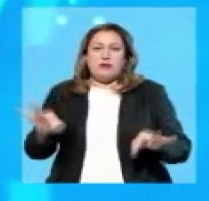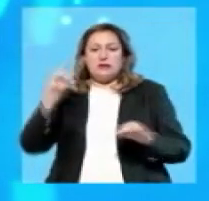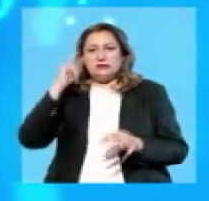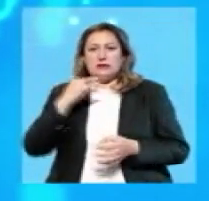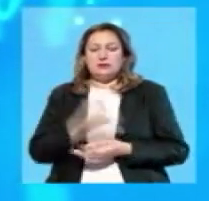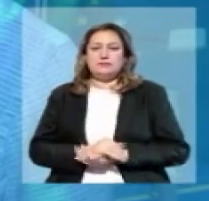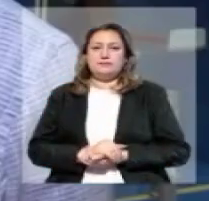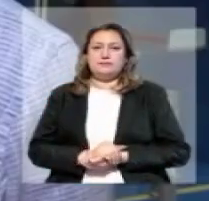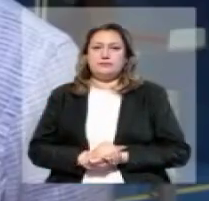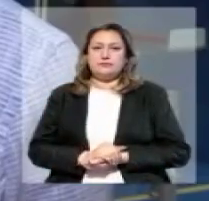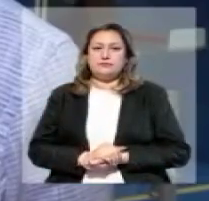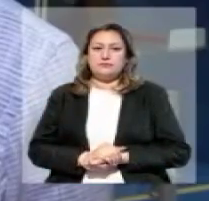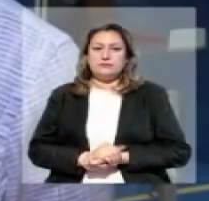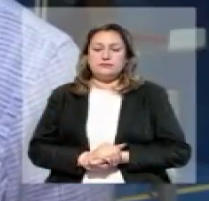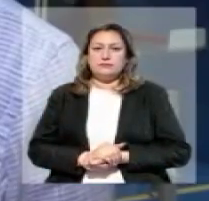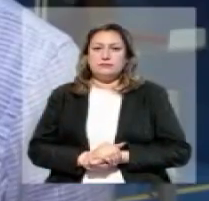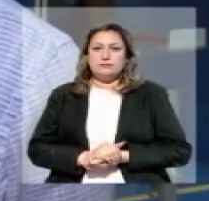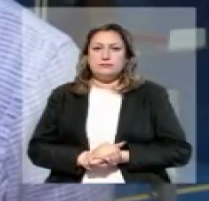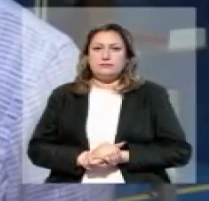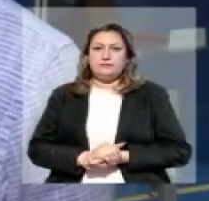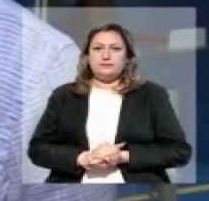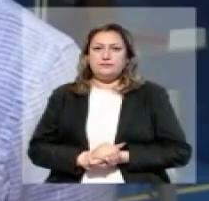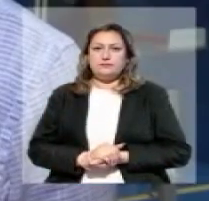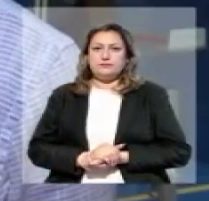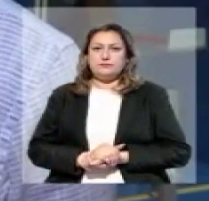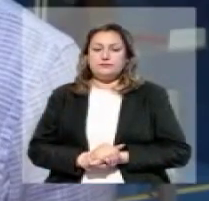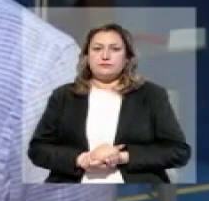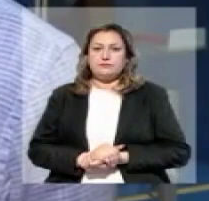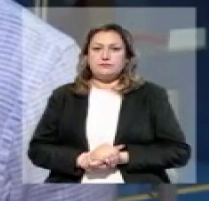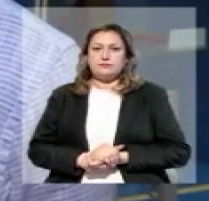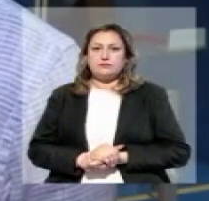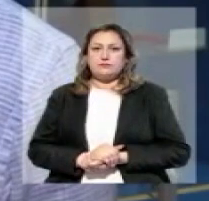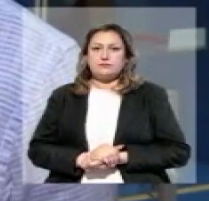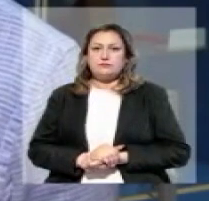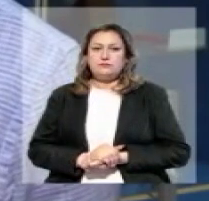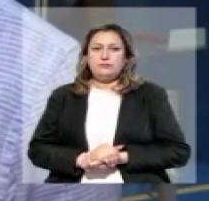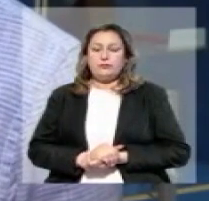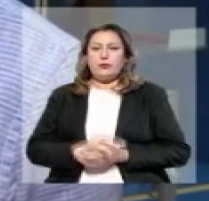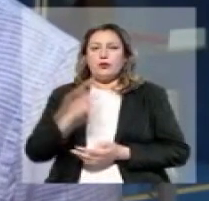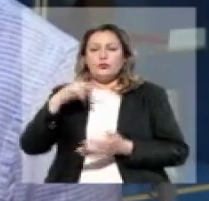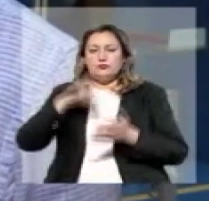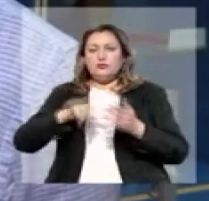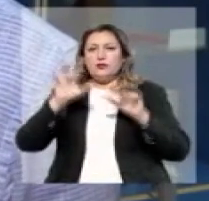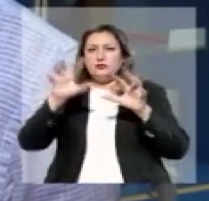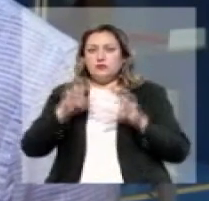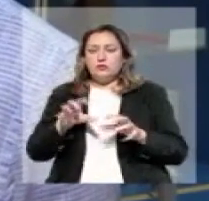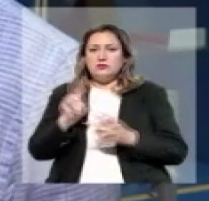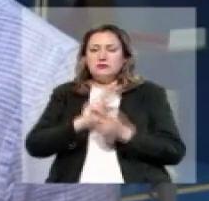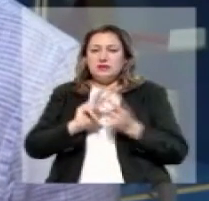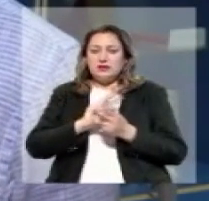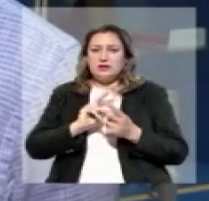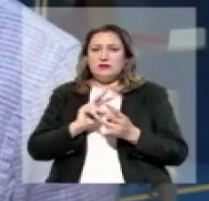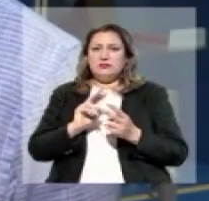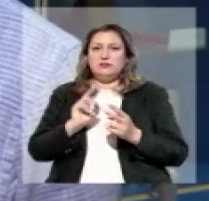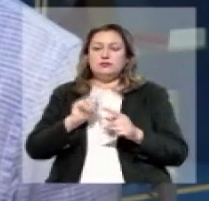көшбасшылары. Референдум өткеннен кейін қазір кезде біз қарастырып жатырмыз, көптеген